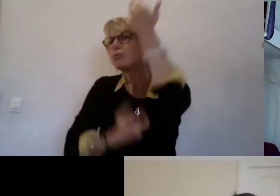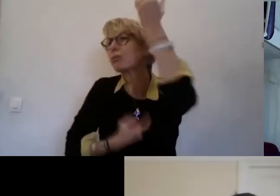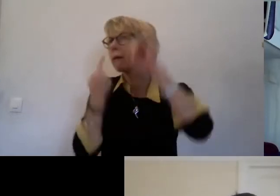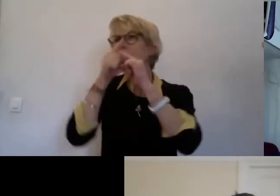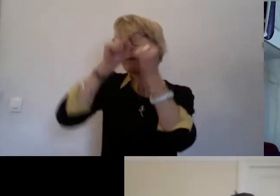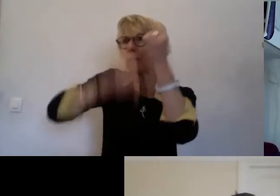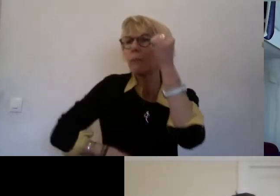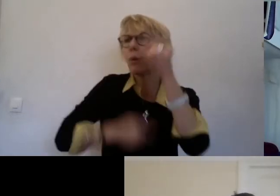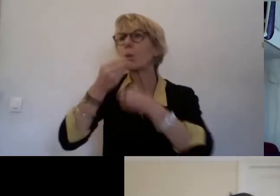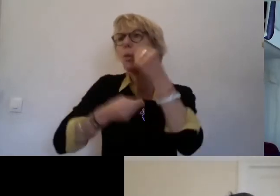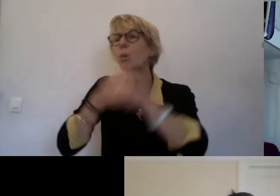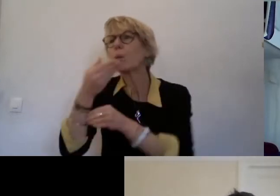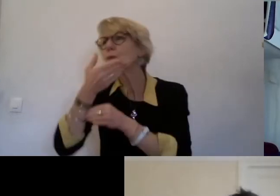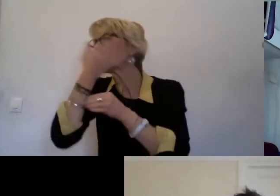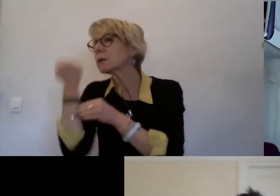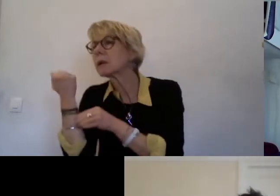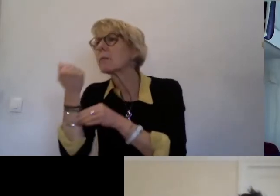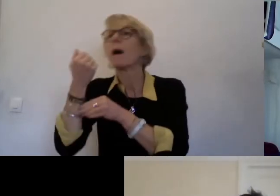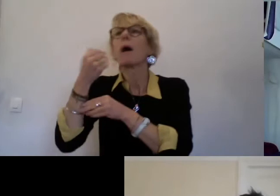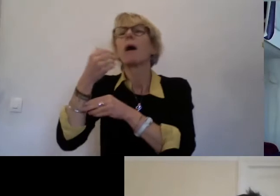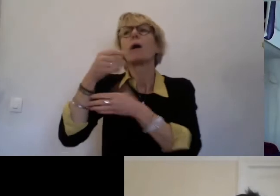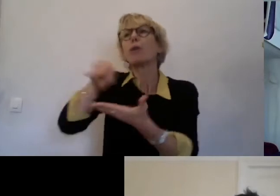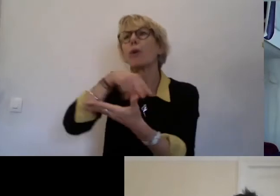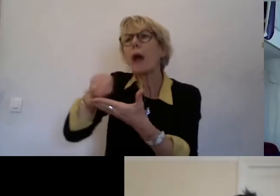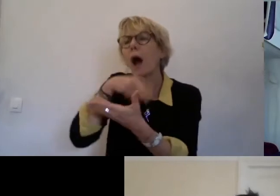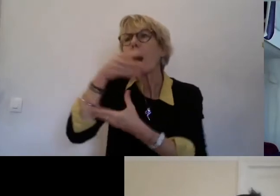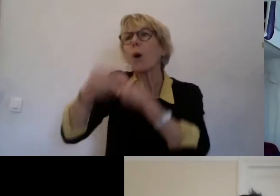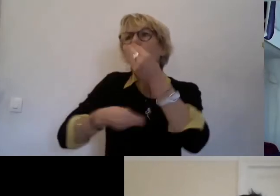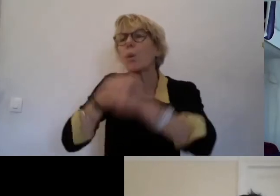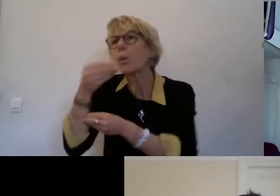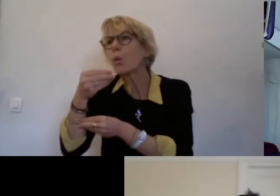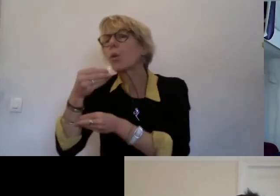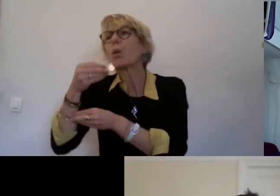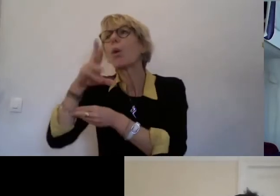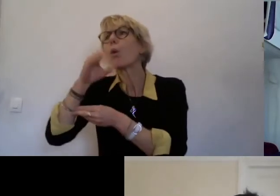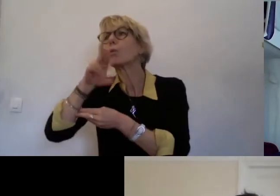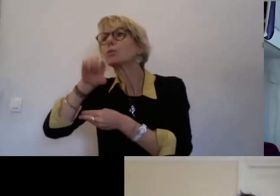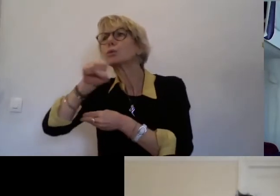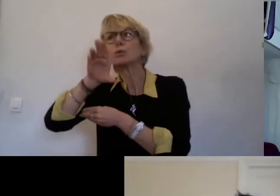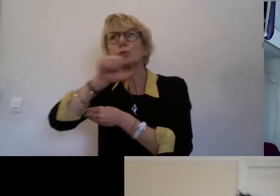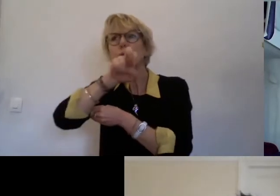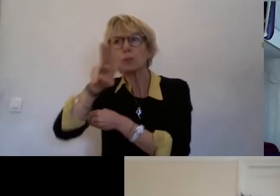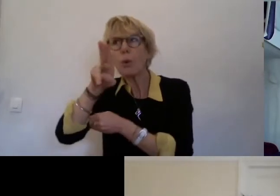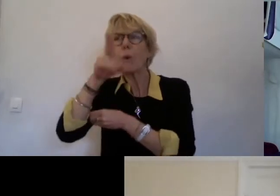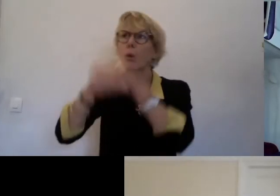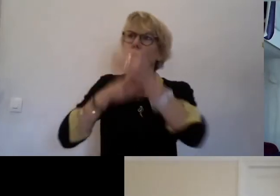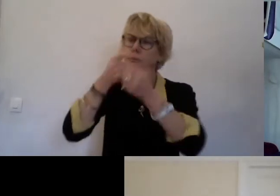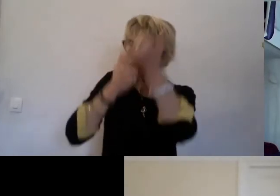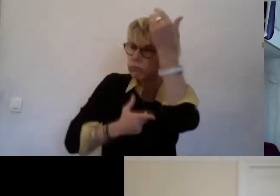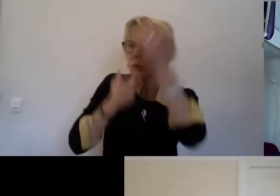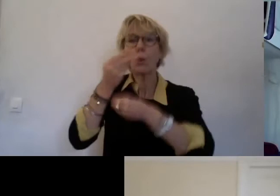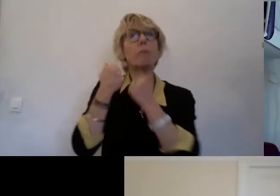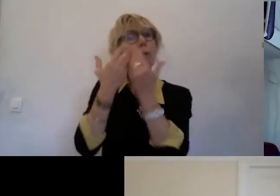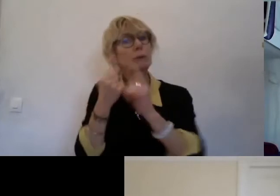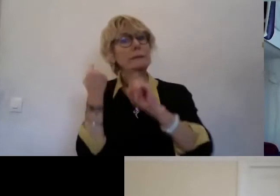le douanier Rousseau, Tissot, Degas, ou même en lien avec des sujets d'actualité, des sujets sociaux, comme par exemple la représentation